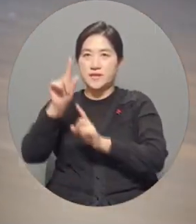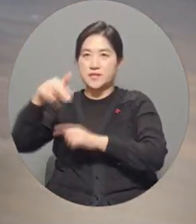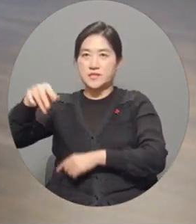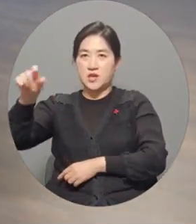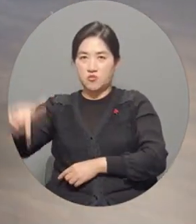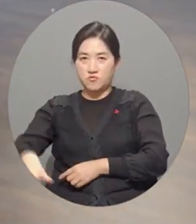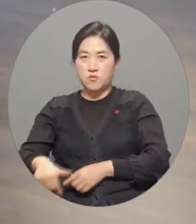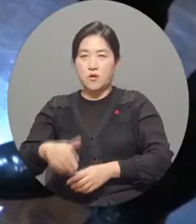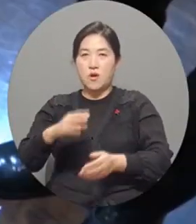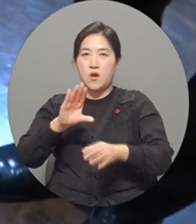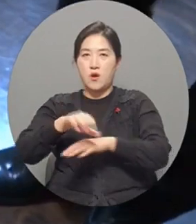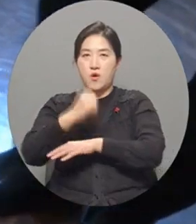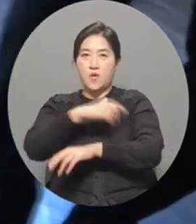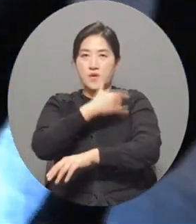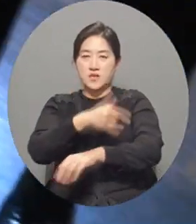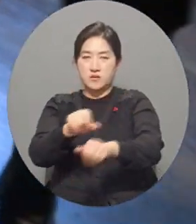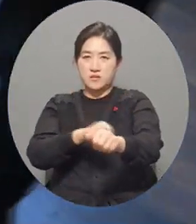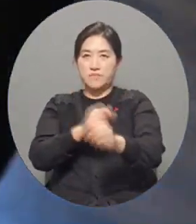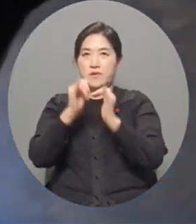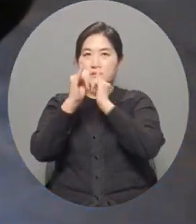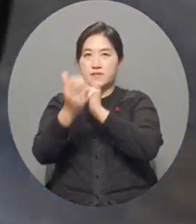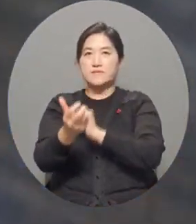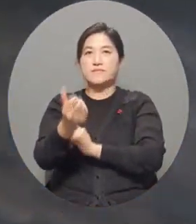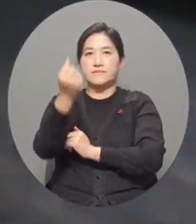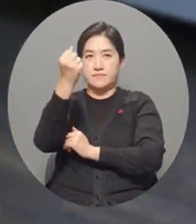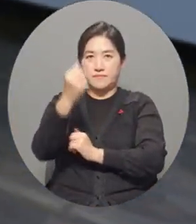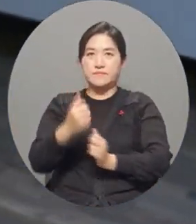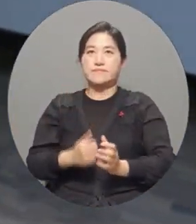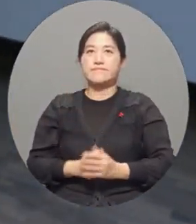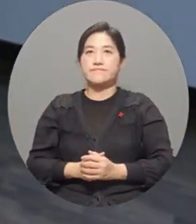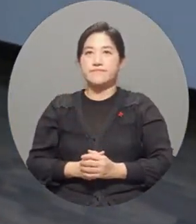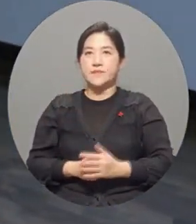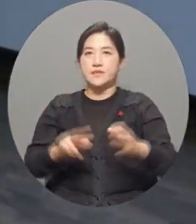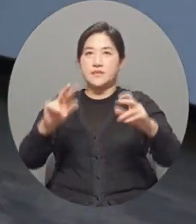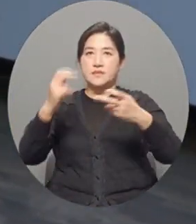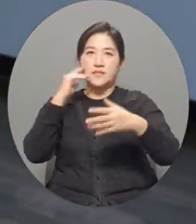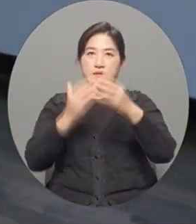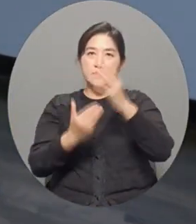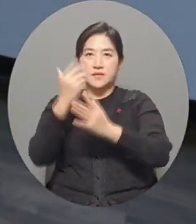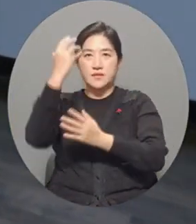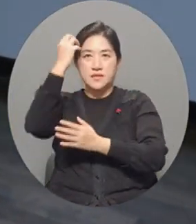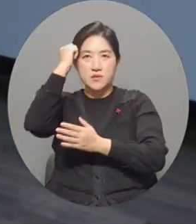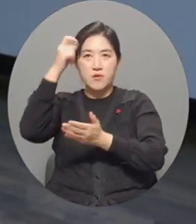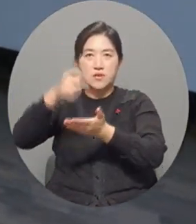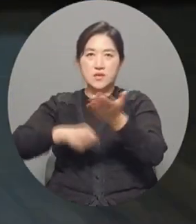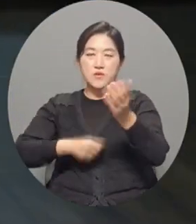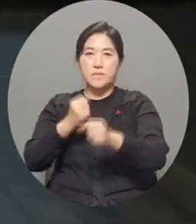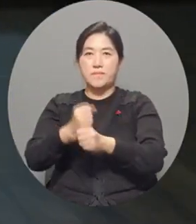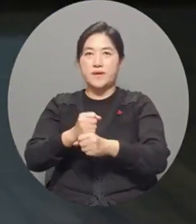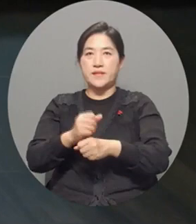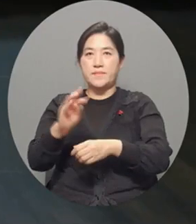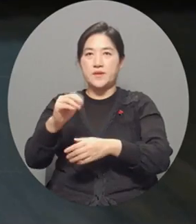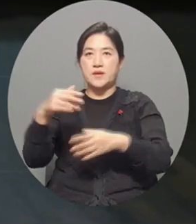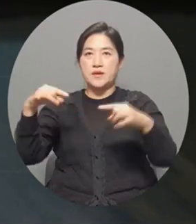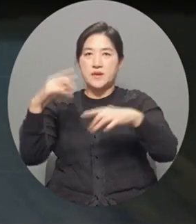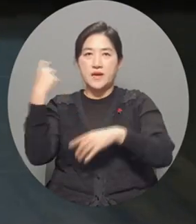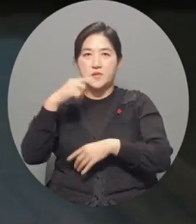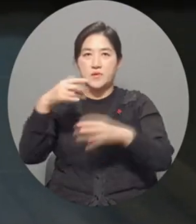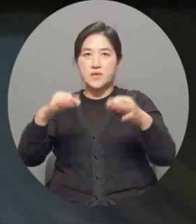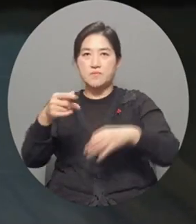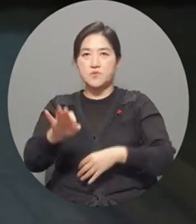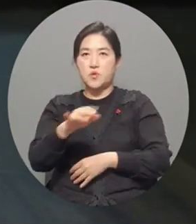언론 인권상 특별상을 수상했습니다. 12구 참사의 기억과 기록을 제작한 MBC 라디오